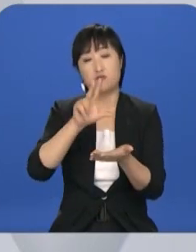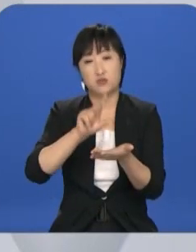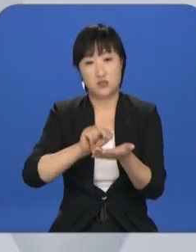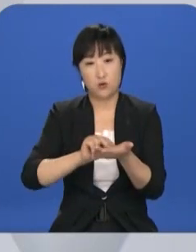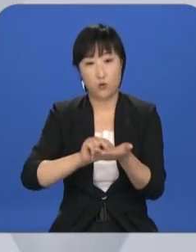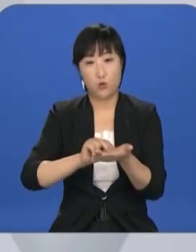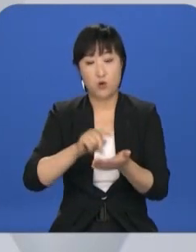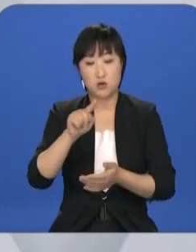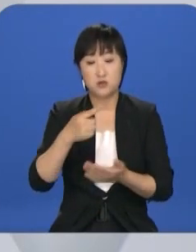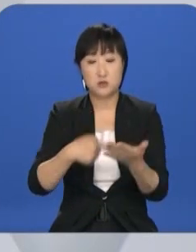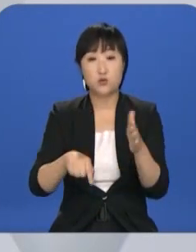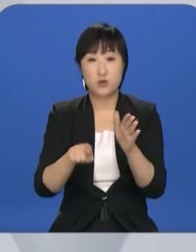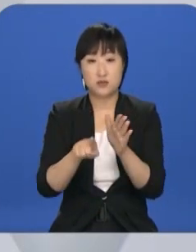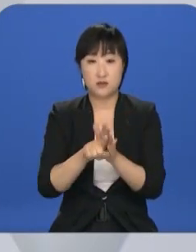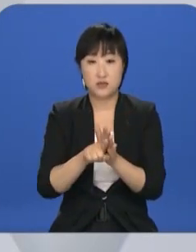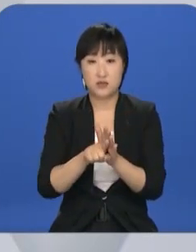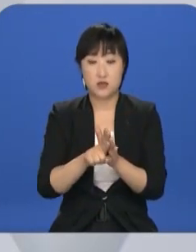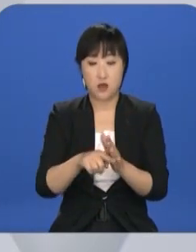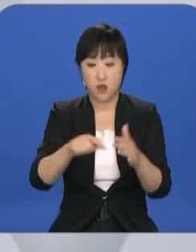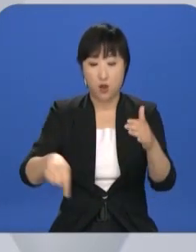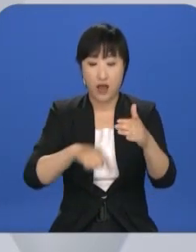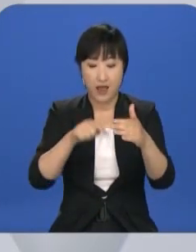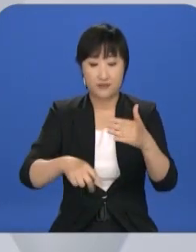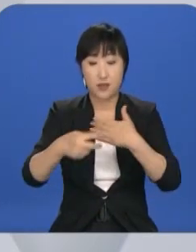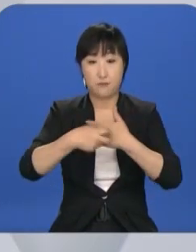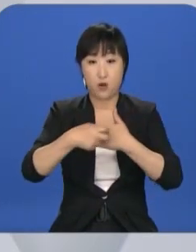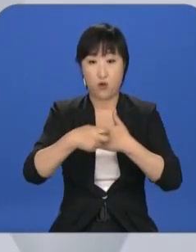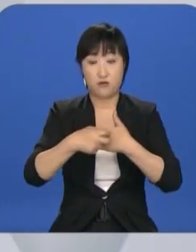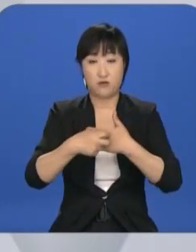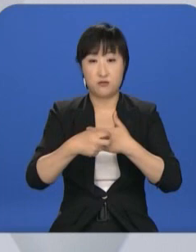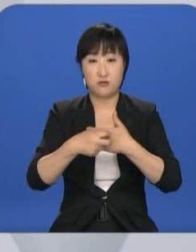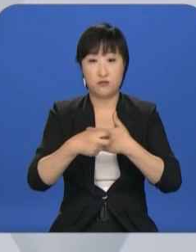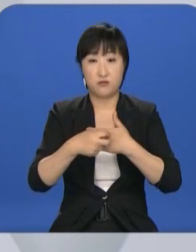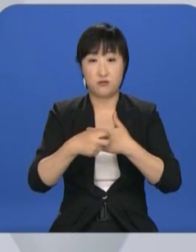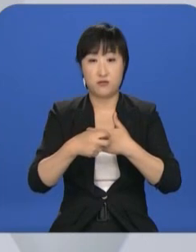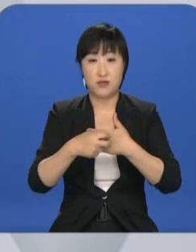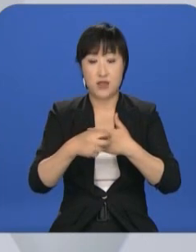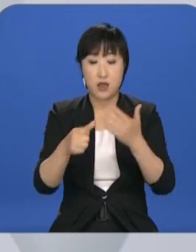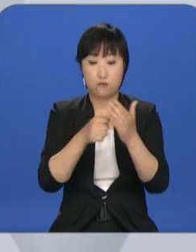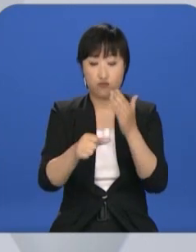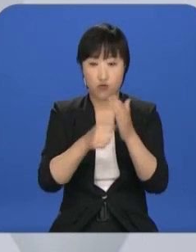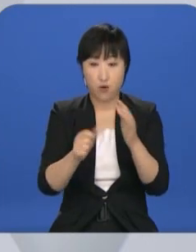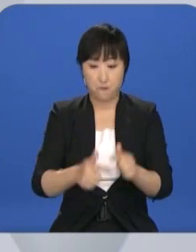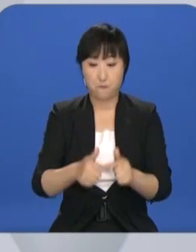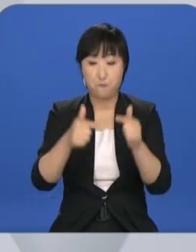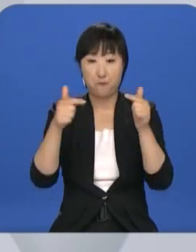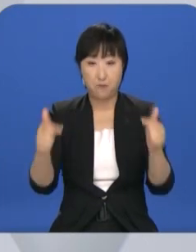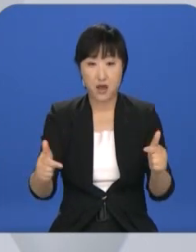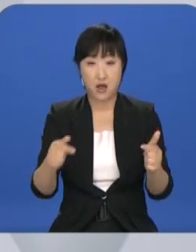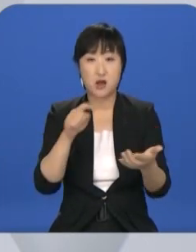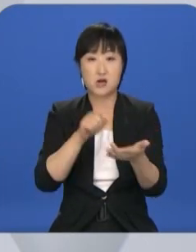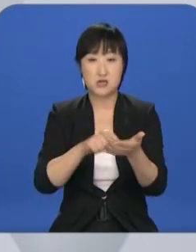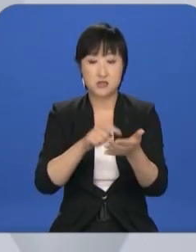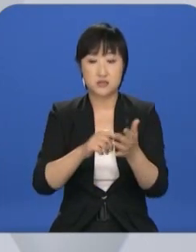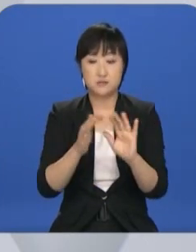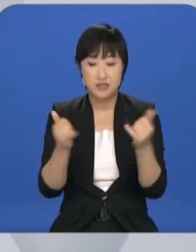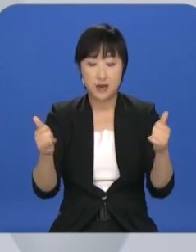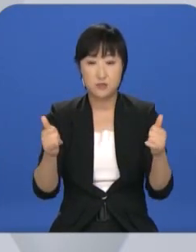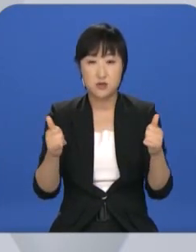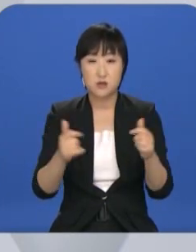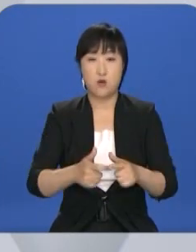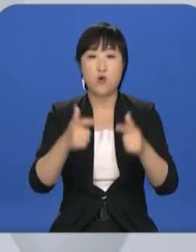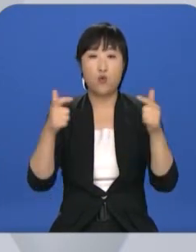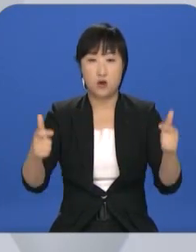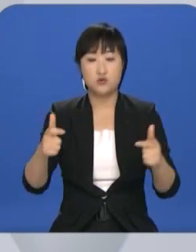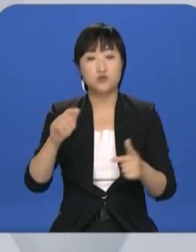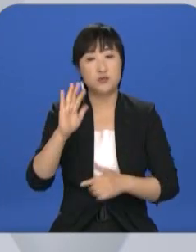시급한 문제고 그렇게 하기 위해서 관내 병원에 장비 확충이나 응급 인력을